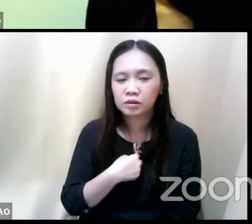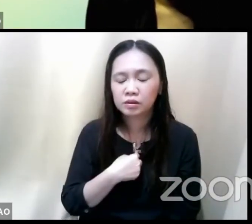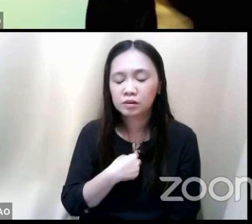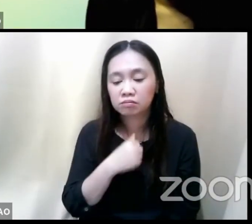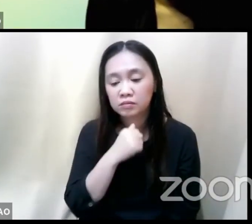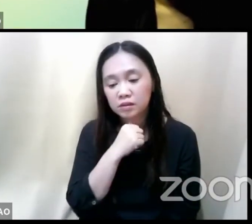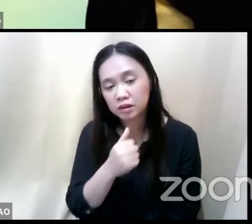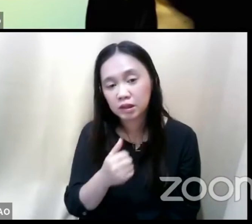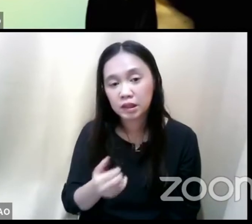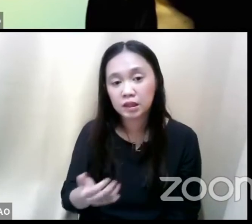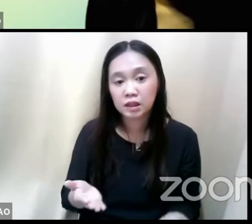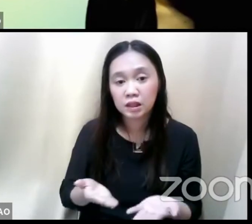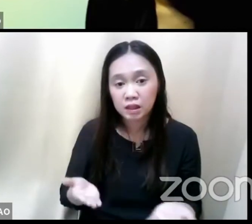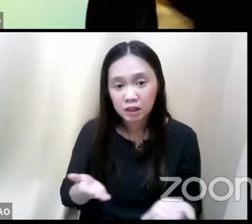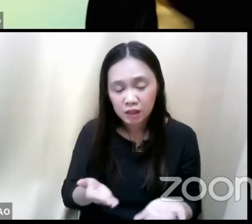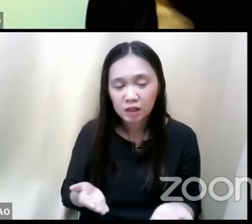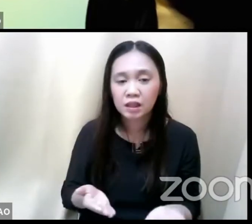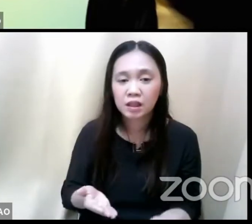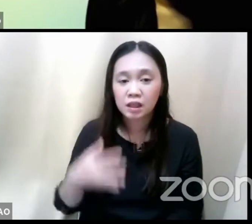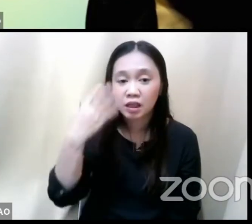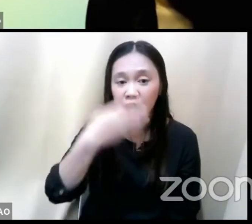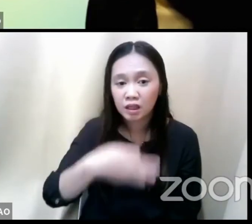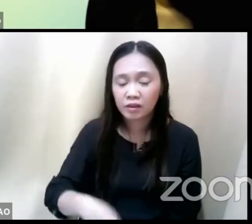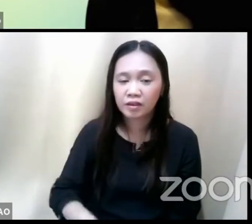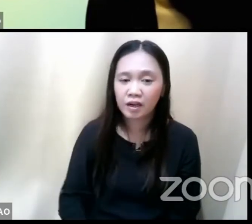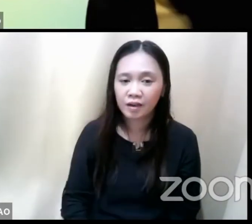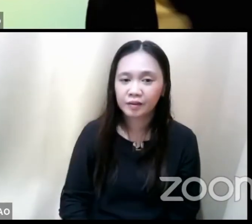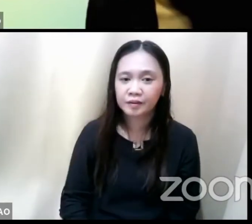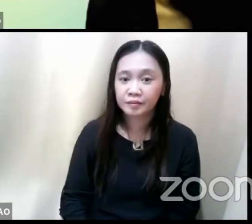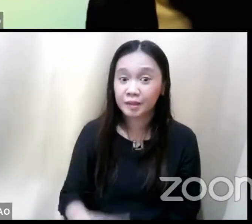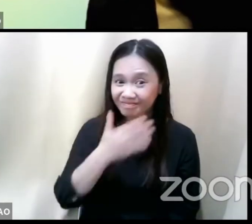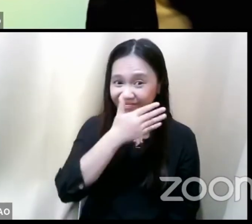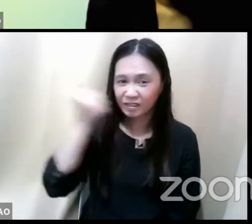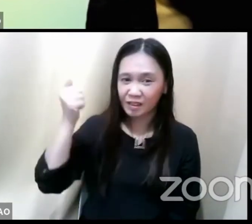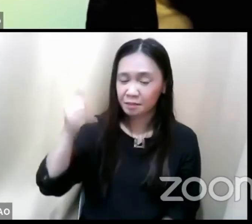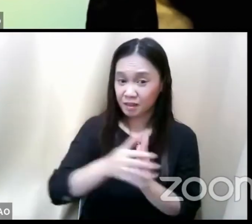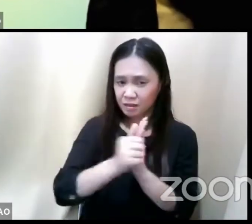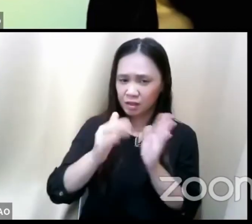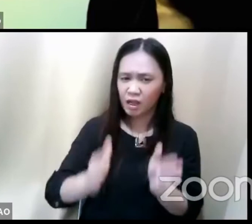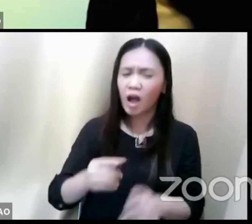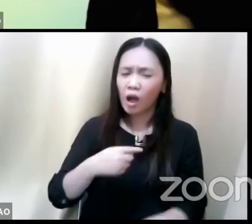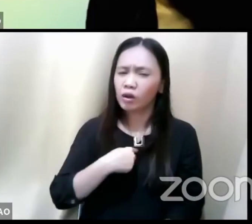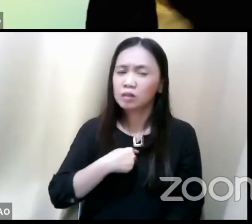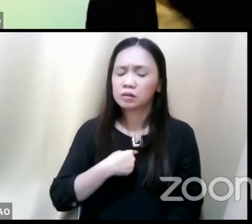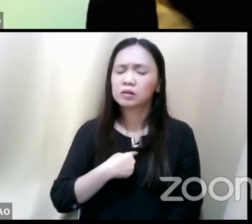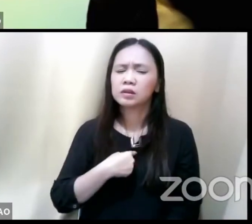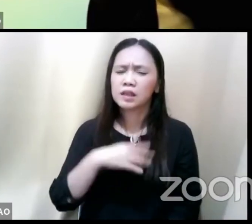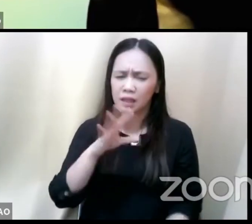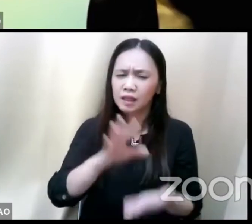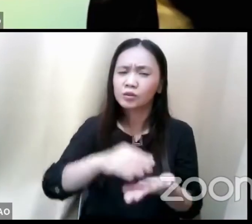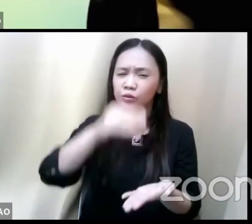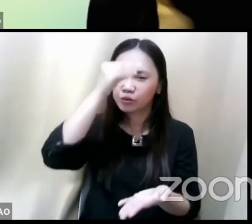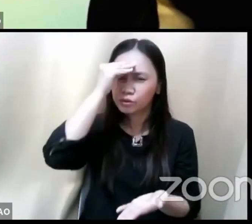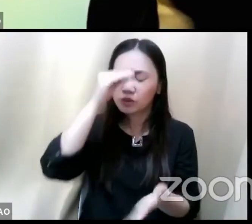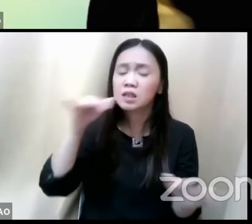nandito sa harap nyo as parang the super expert, no? Even ako din, natututo rin ako. Kahit nung nasa Norphil ako noon,